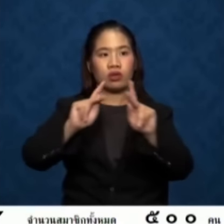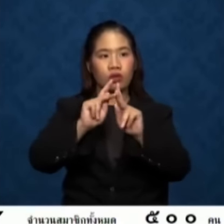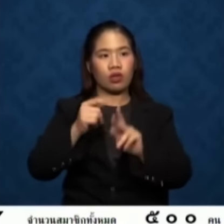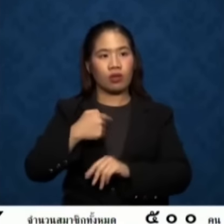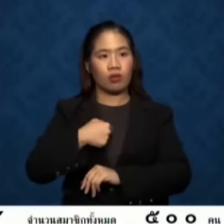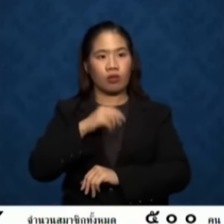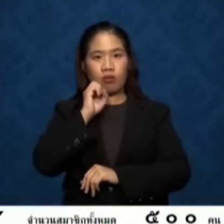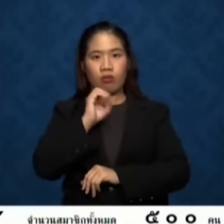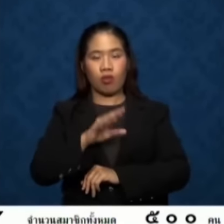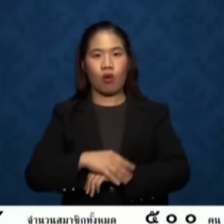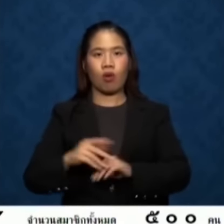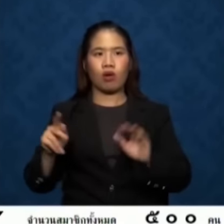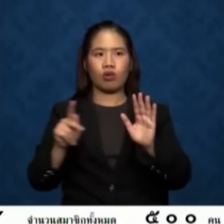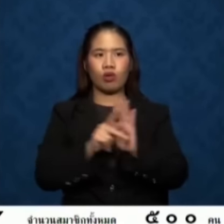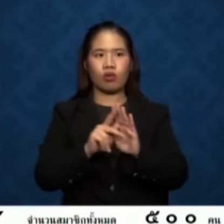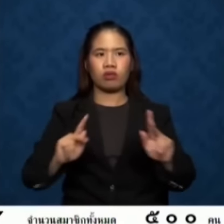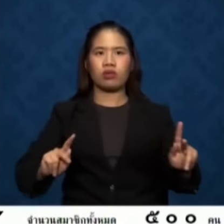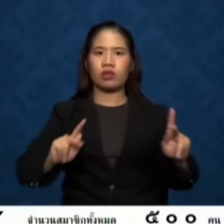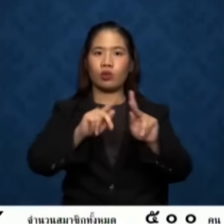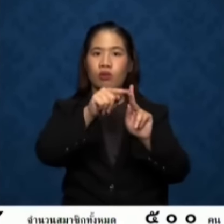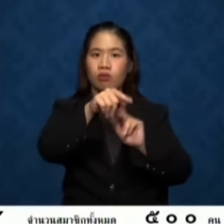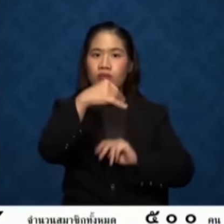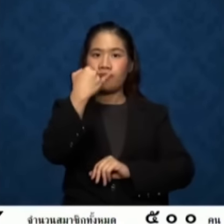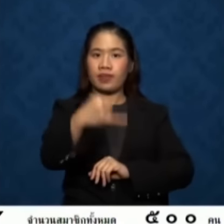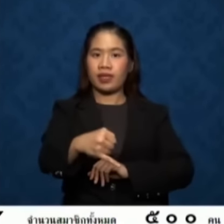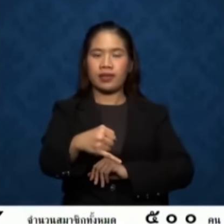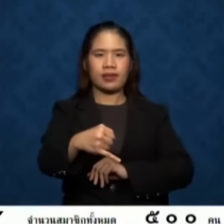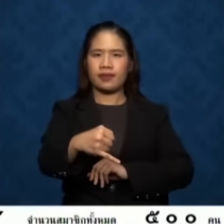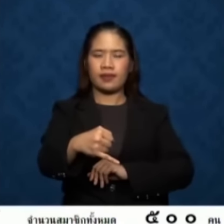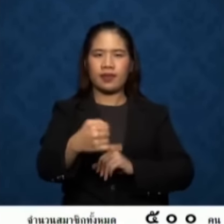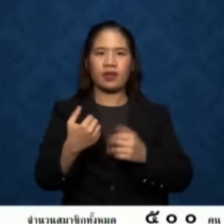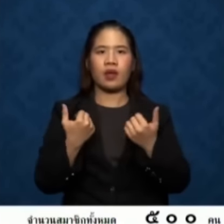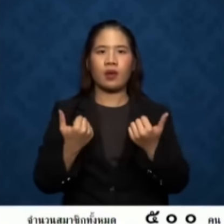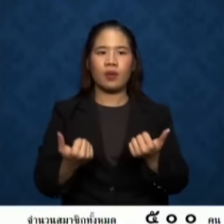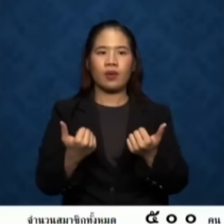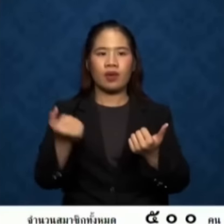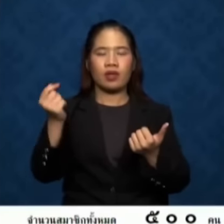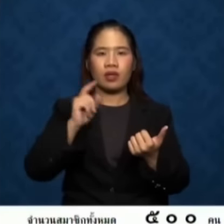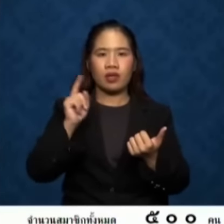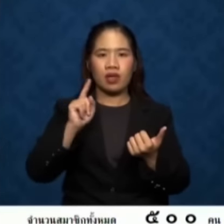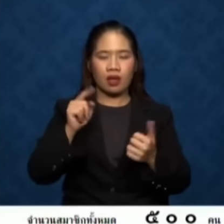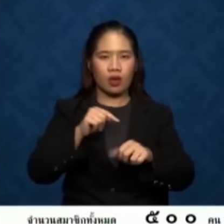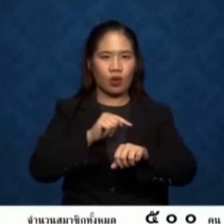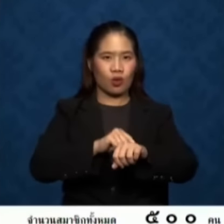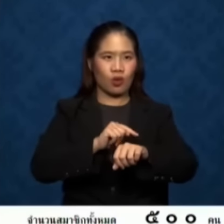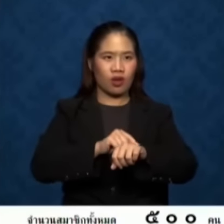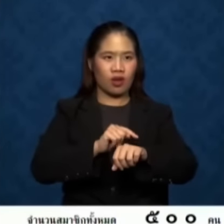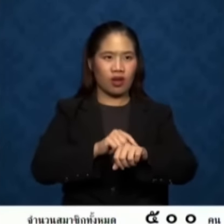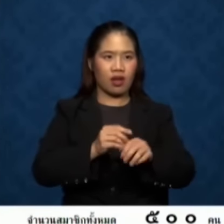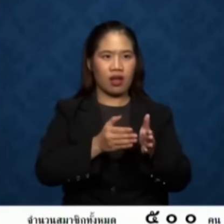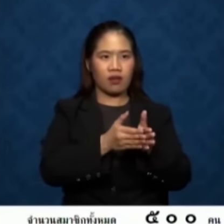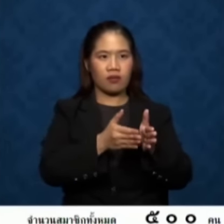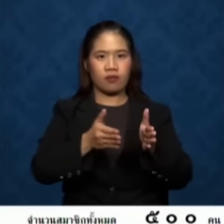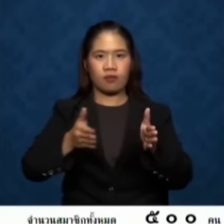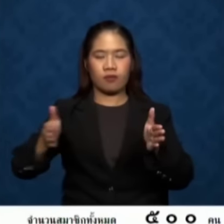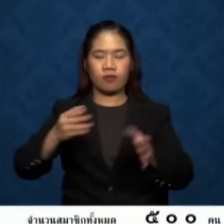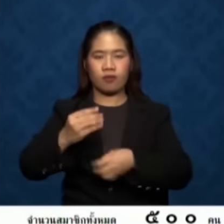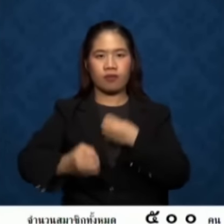ากฎกระทรวงนั้นมีความผิดเลยนะแต่วันนี้เวลาที่จะอภิปร